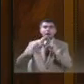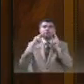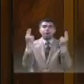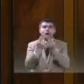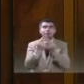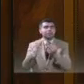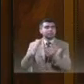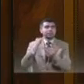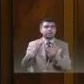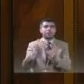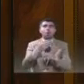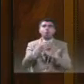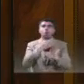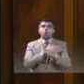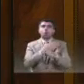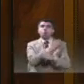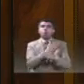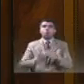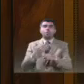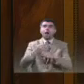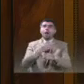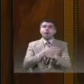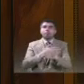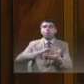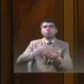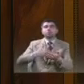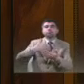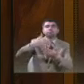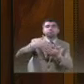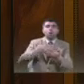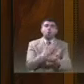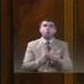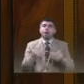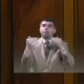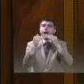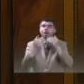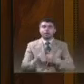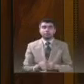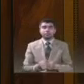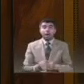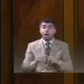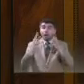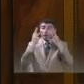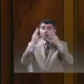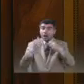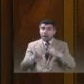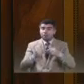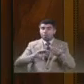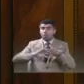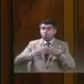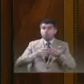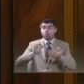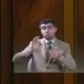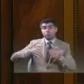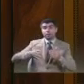الذي اعتمدته الحكومات السالفة وتسير على نهجه الحكومة الحالية. إن الأرقام المعروضة أمامنا لها